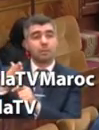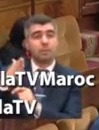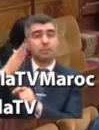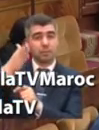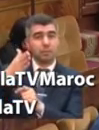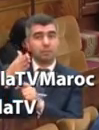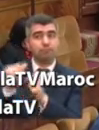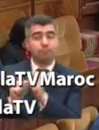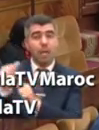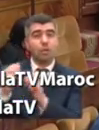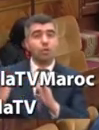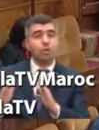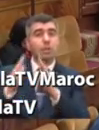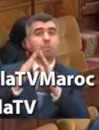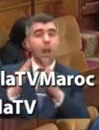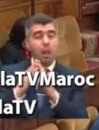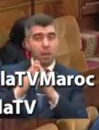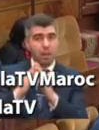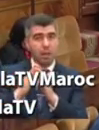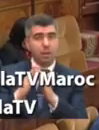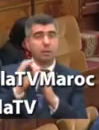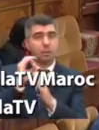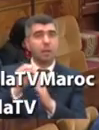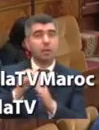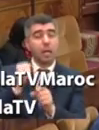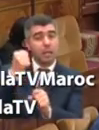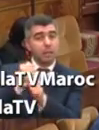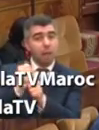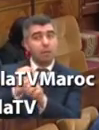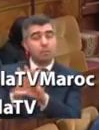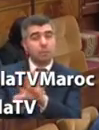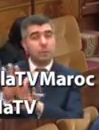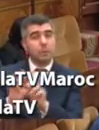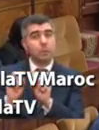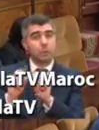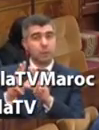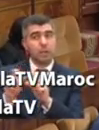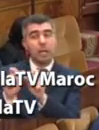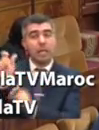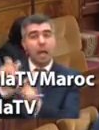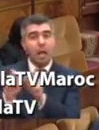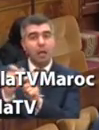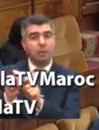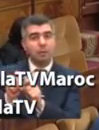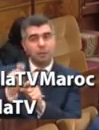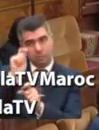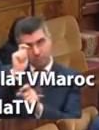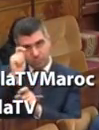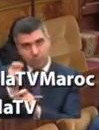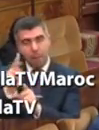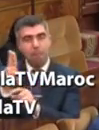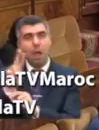وويزغت، واللي قاموا بخدمات كبيره جدا، واللي طبعا الساكنه كتبارك المباركه